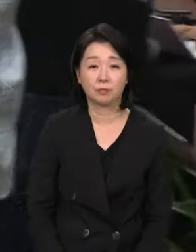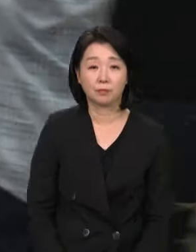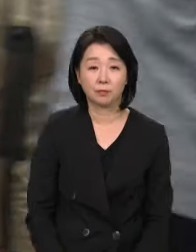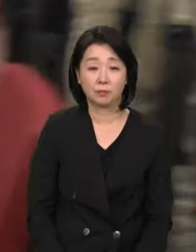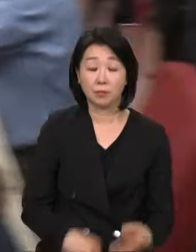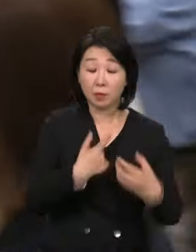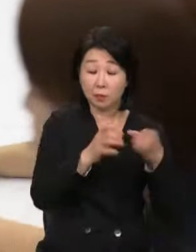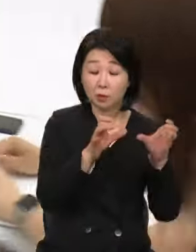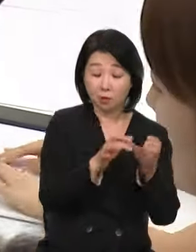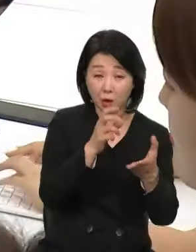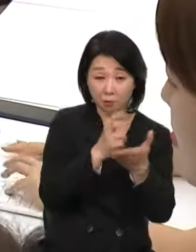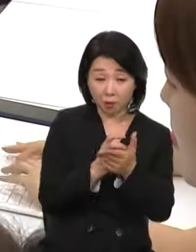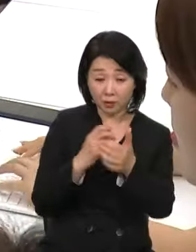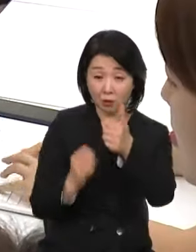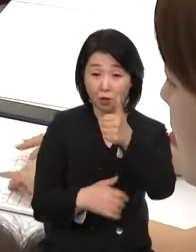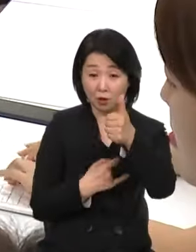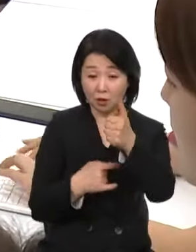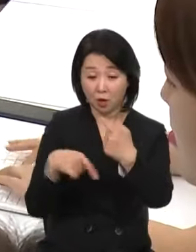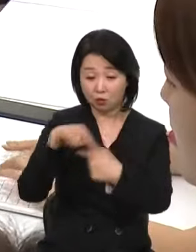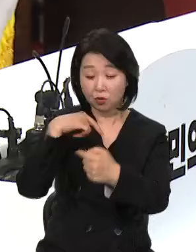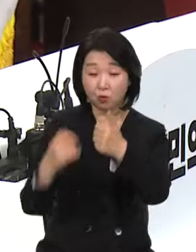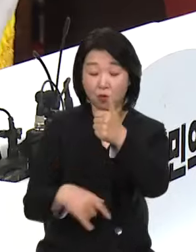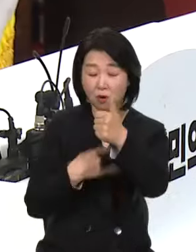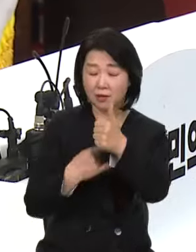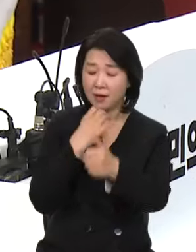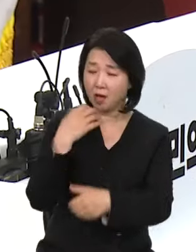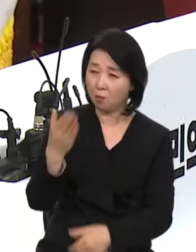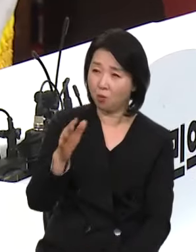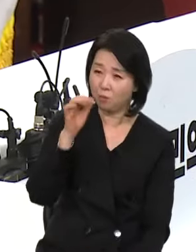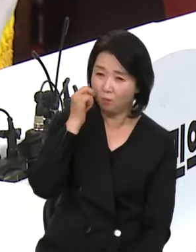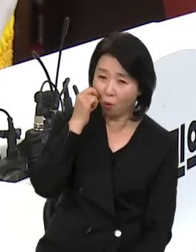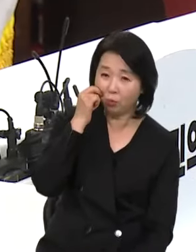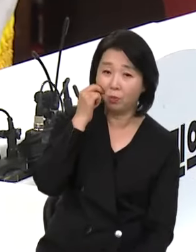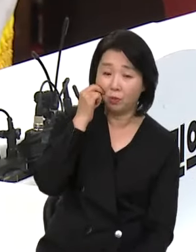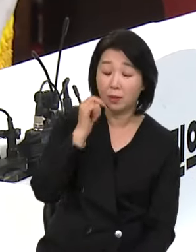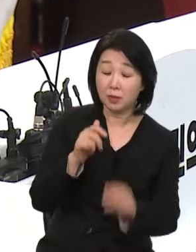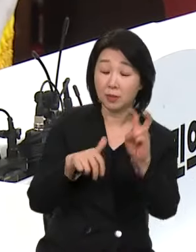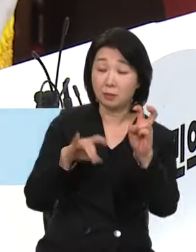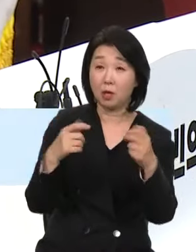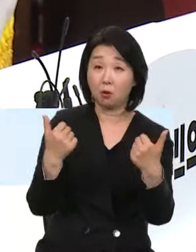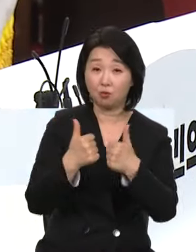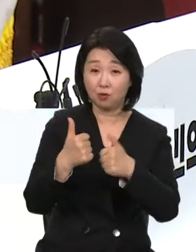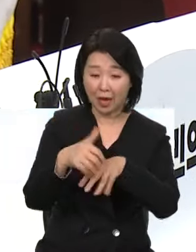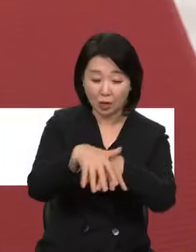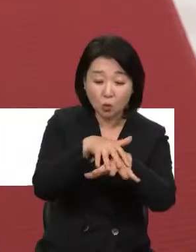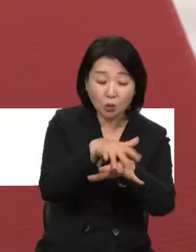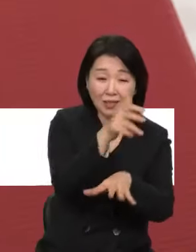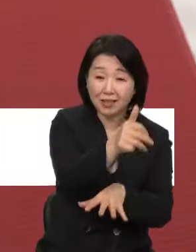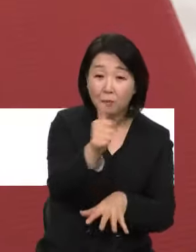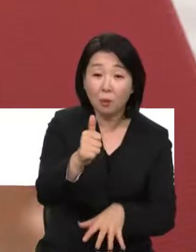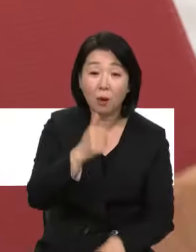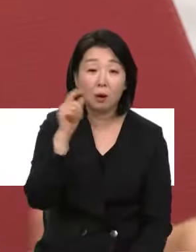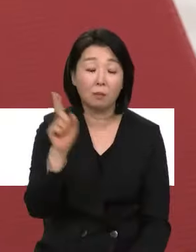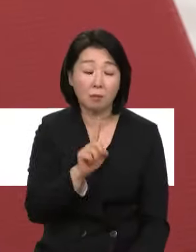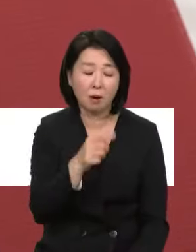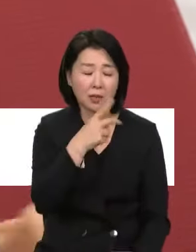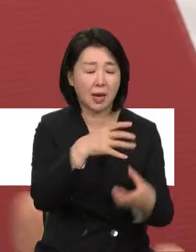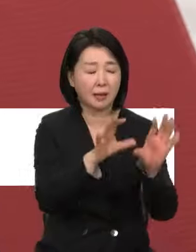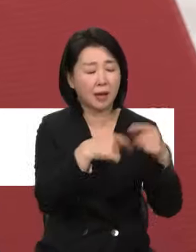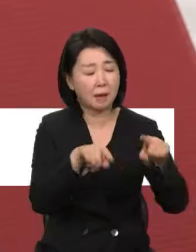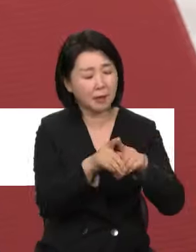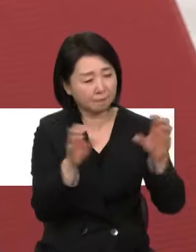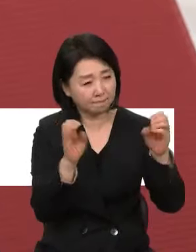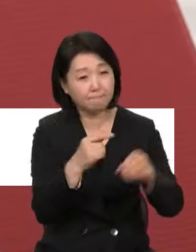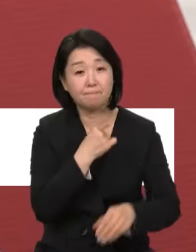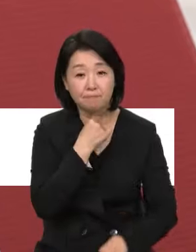민주당이 법사위원장과 운영위원장은 절대 양보 못한다고 공언한 22대 국회 원구성을 놓고선 야당과 끊임없이